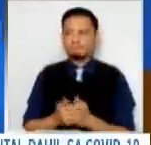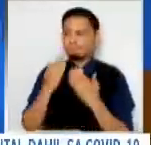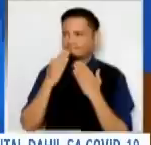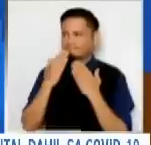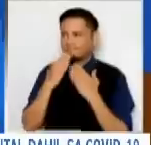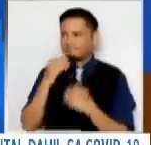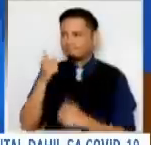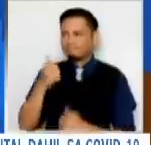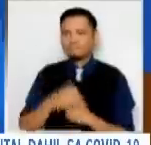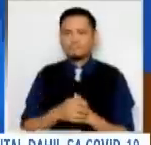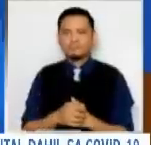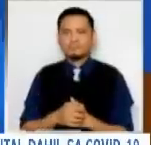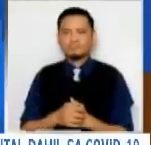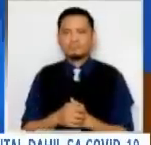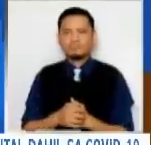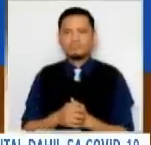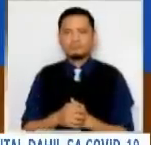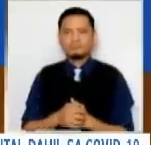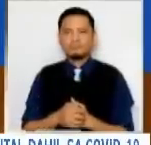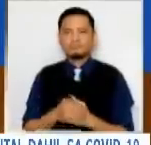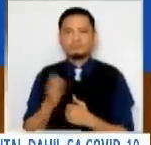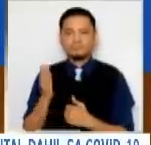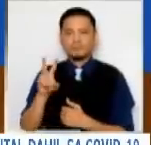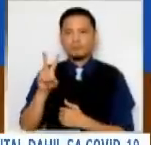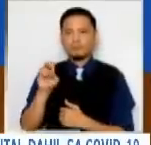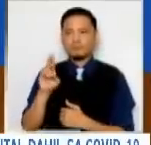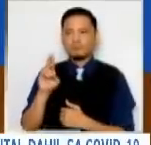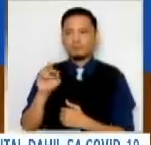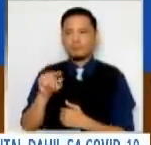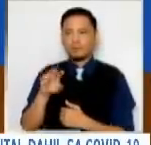sa Department of Health Undersecretary Maria